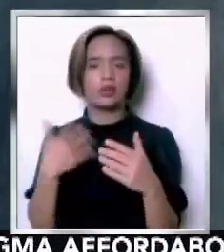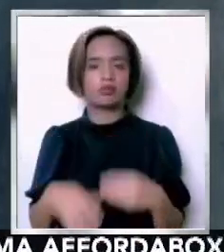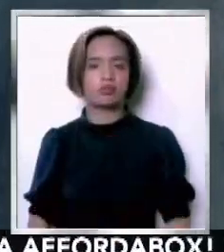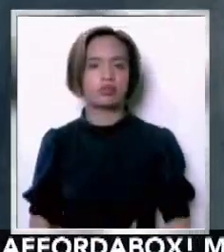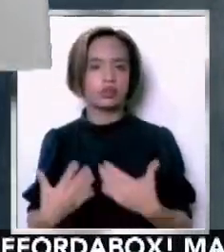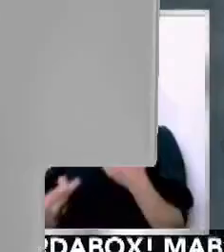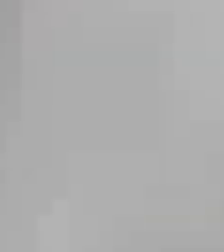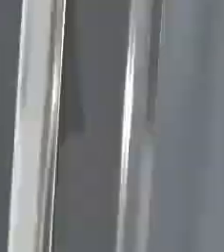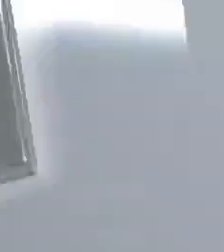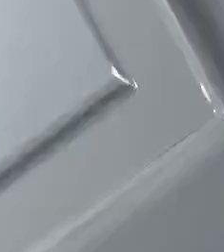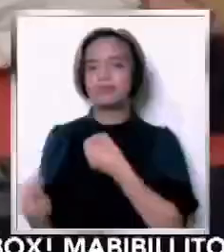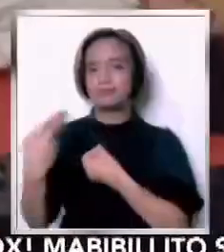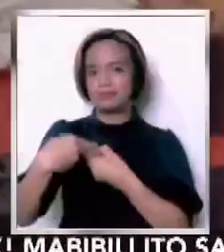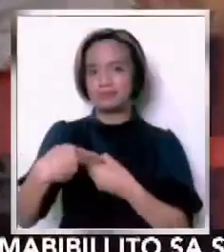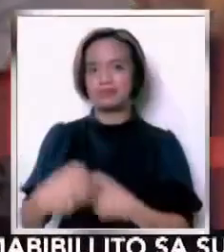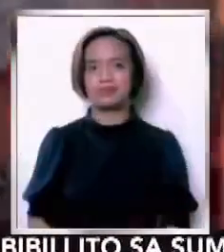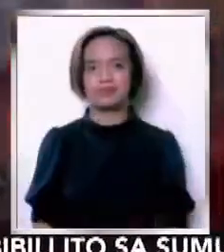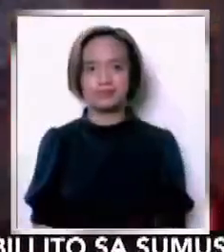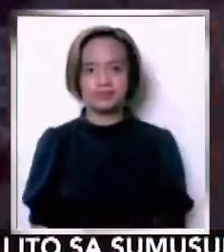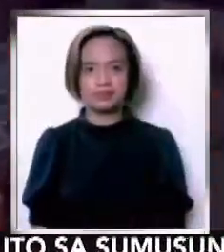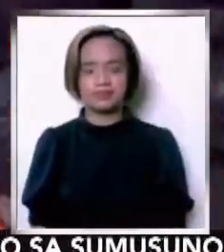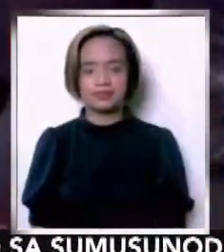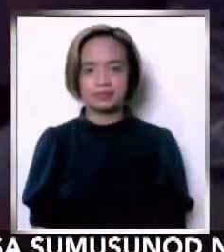Cata Tibayan.